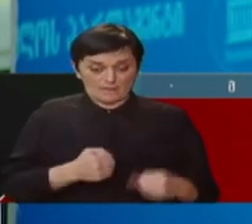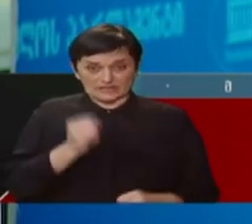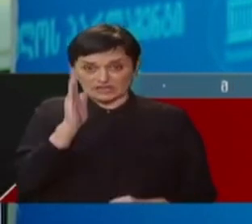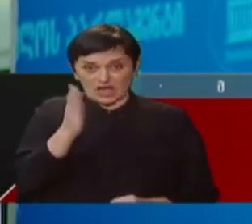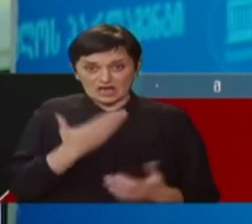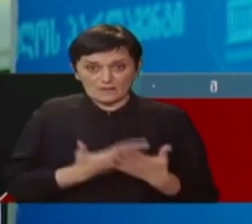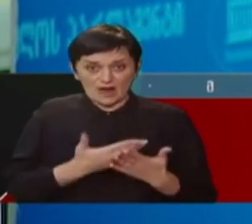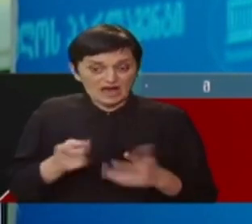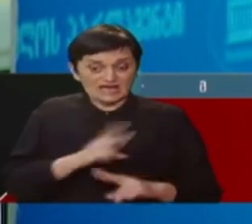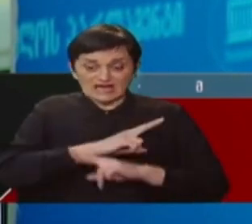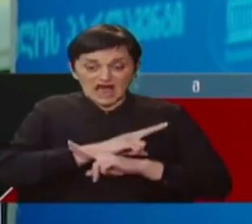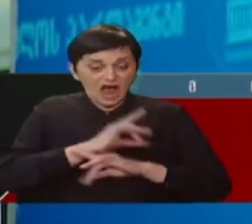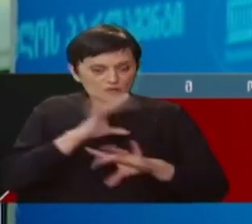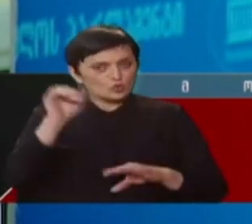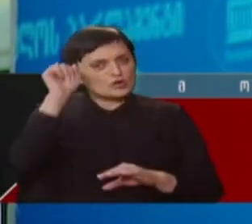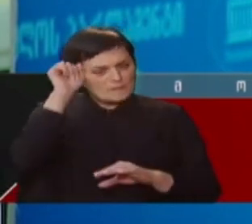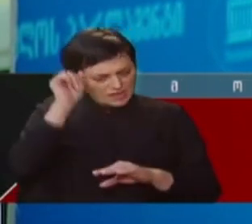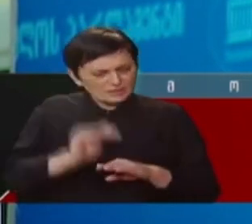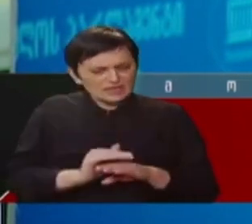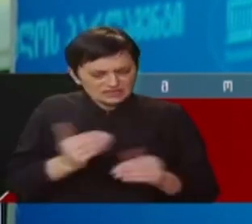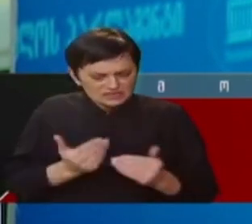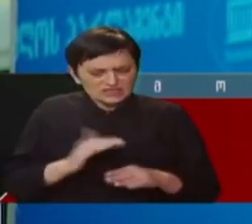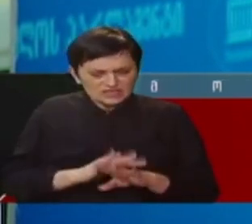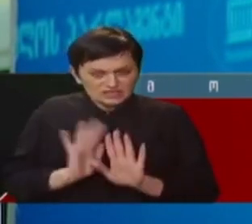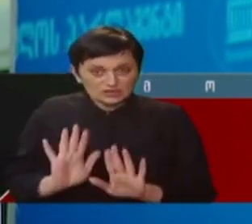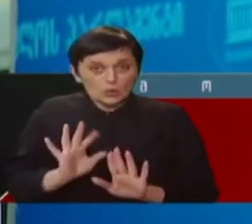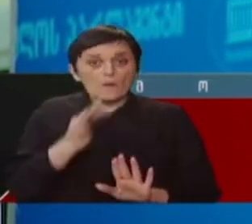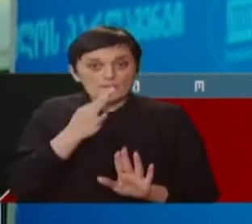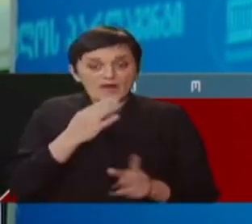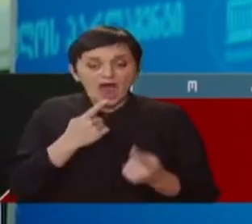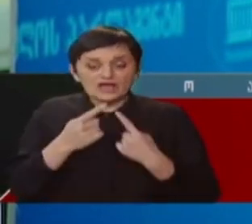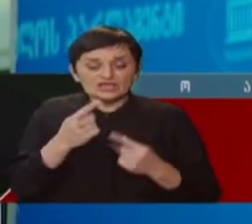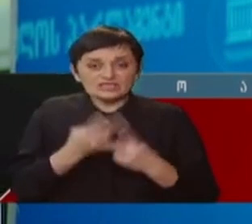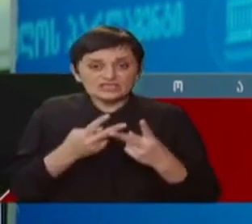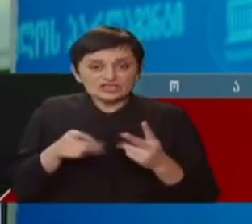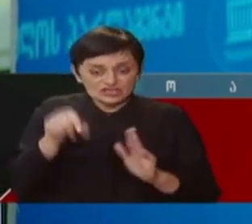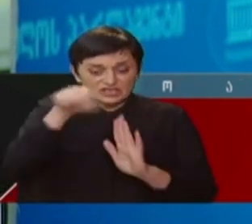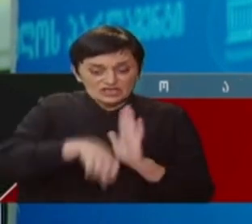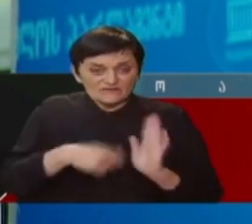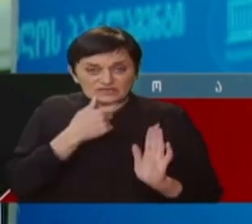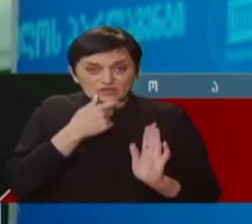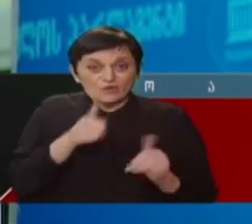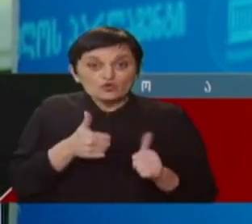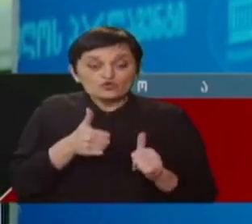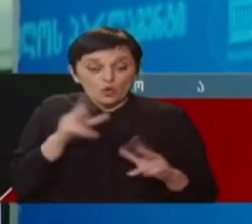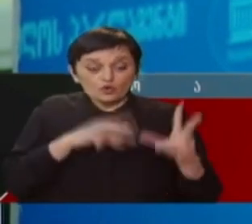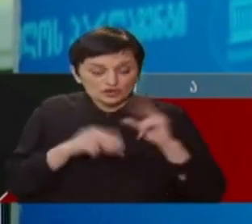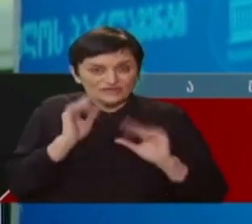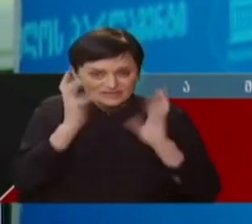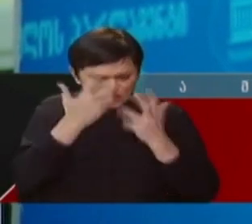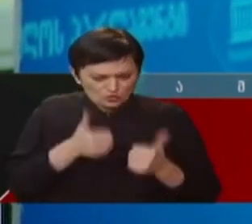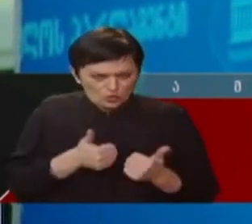ვთქვათ გარდაცვლილი რო არ იქნება ღმერთმა დიდხანს ამყოფოს, მერეც რო ლაპარაკი მიდის რო კლავენ ციხეში მიხეილ სააკაშვილს, ეს როგორ შეიძლება ჩავთვალოთ